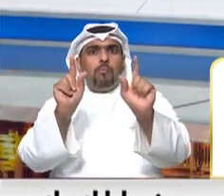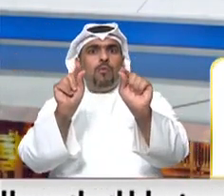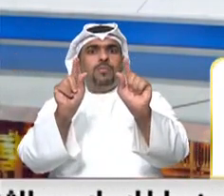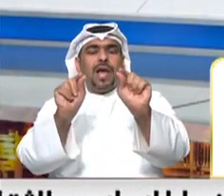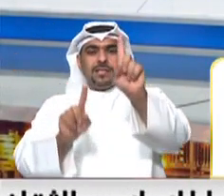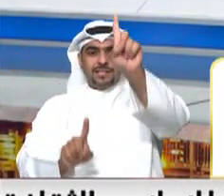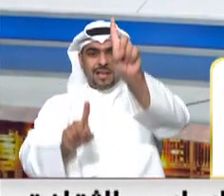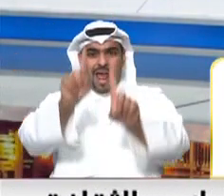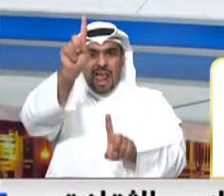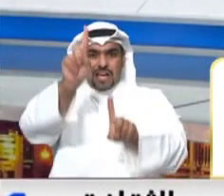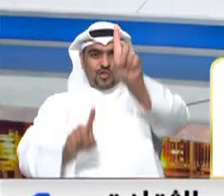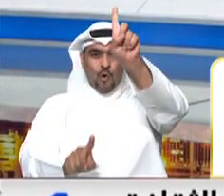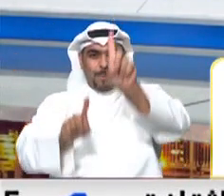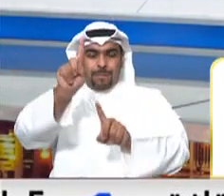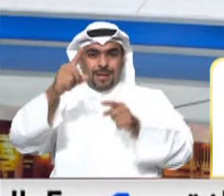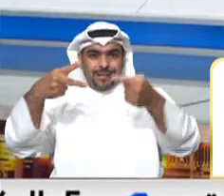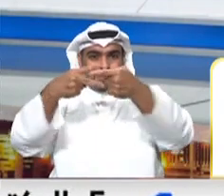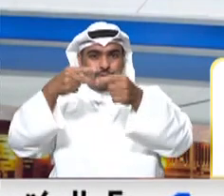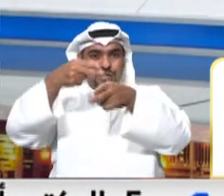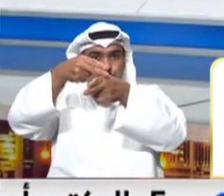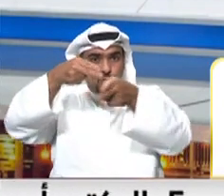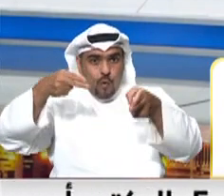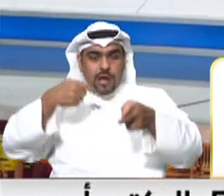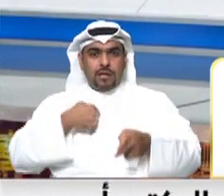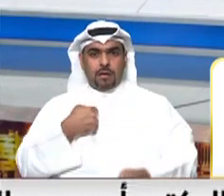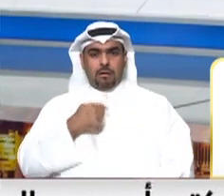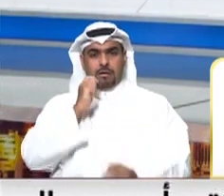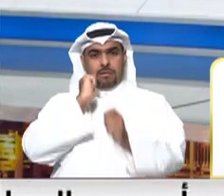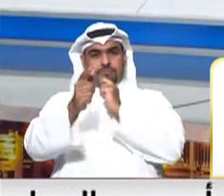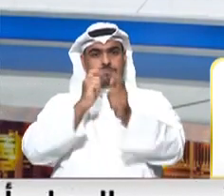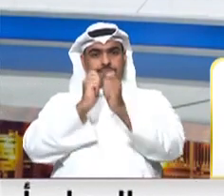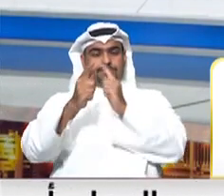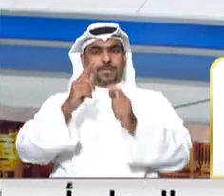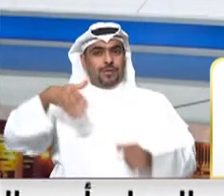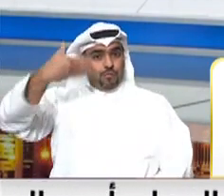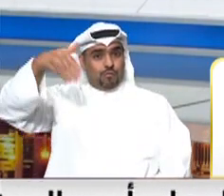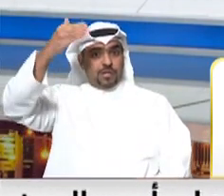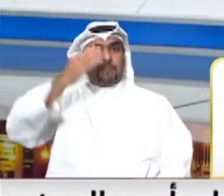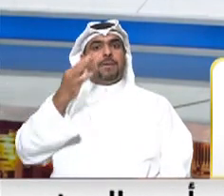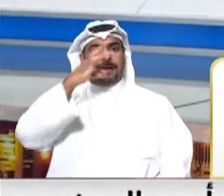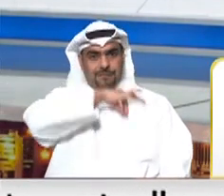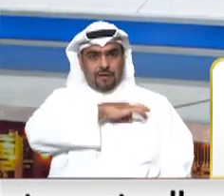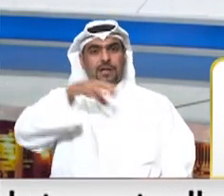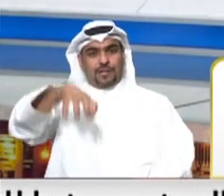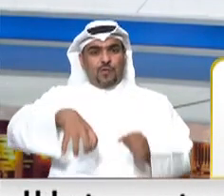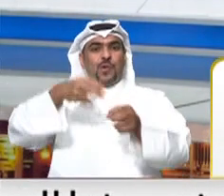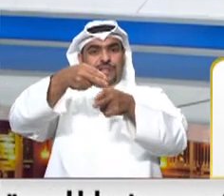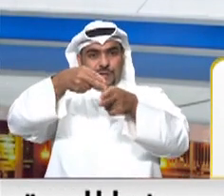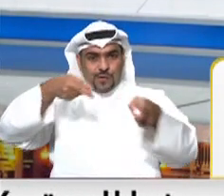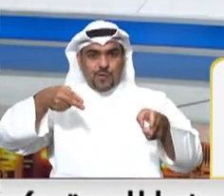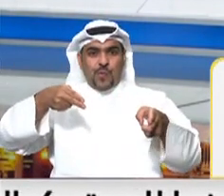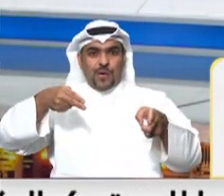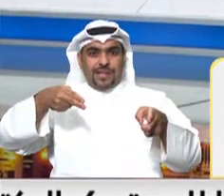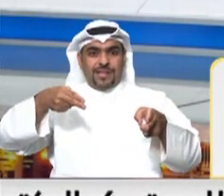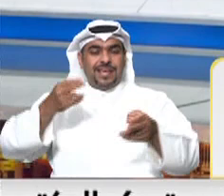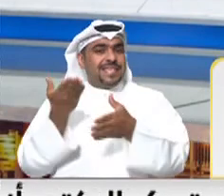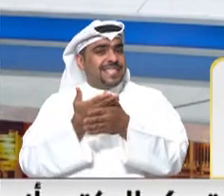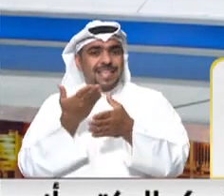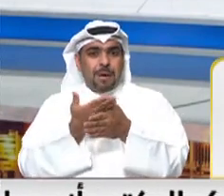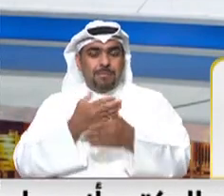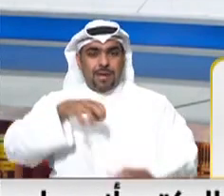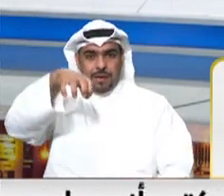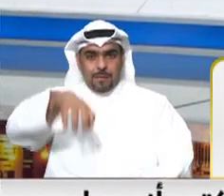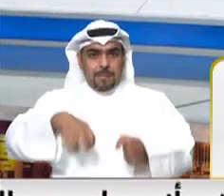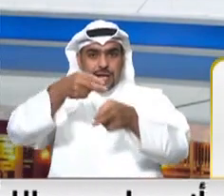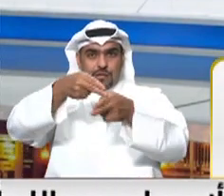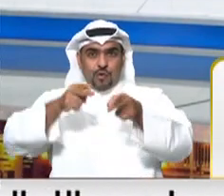لاتباع اللوائح والنظم التي من شأنها المساهمة في طرح أسهمها في بورصة الكويت لما تحتويه من